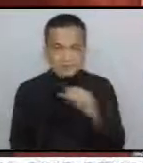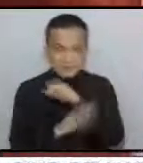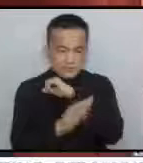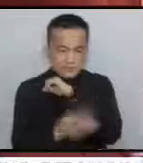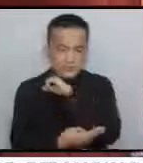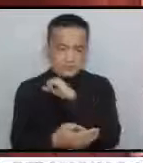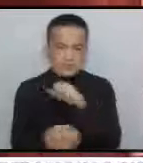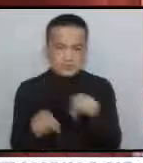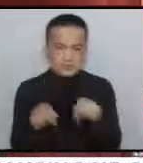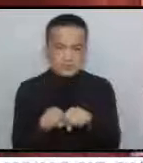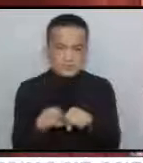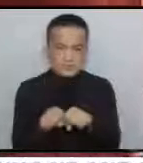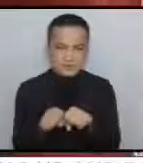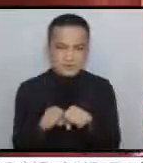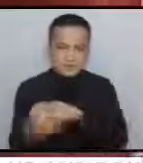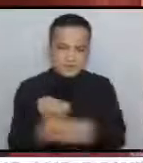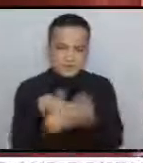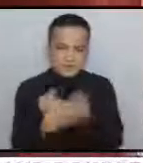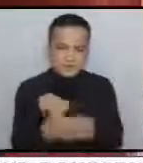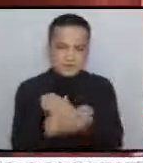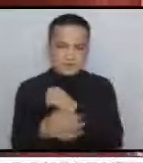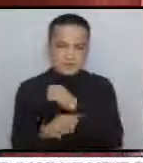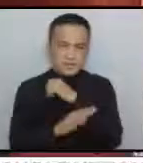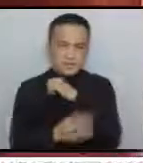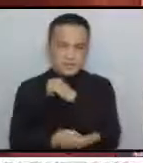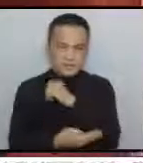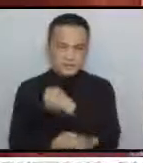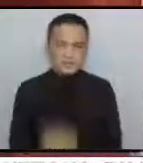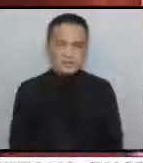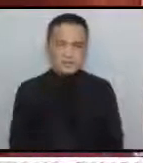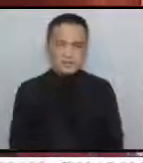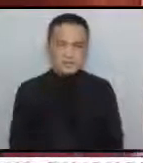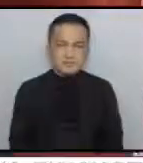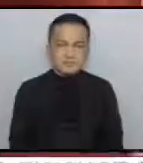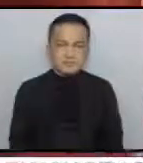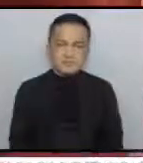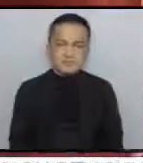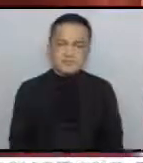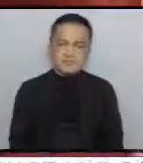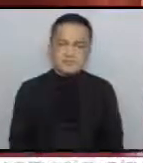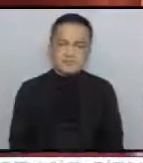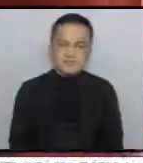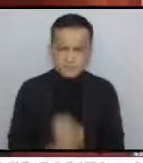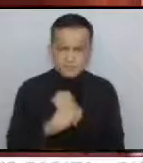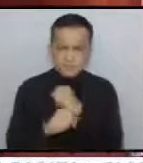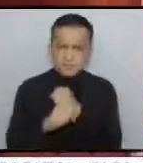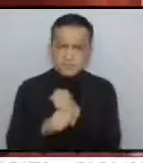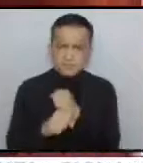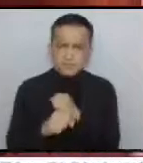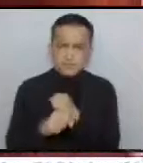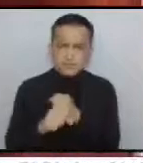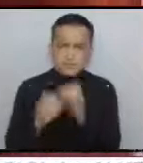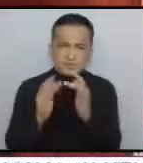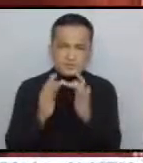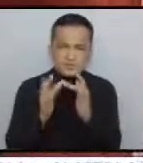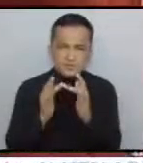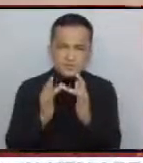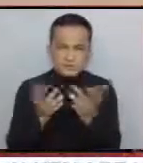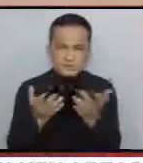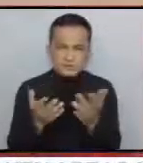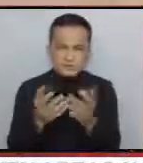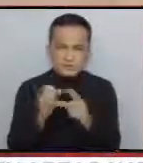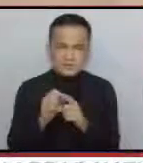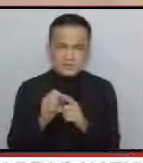beach bag. Mm-hmm. Where can they buy it, Miss Isa? Promote nyo na rin yung iyong mga online Media. Meron akong ano, meron akong media.